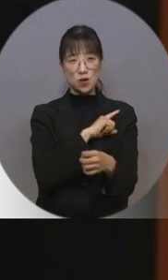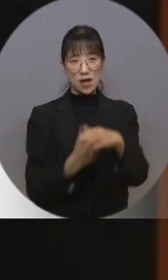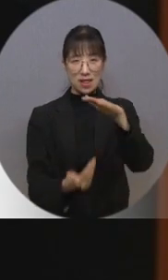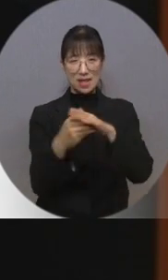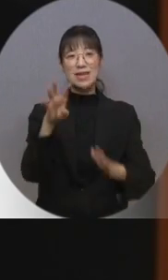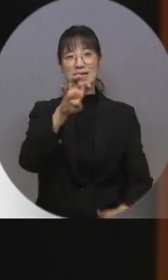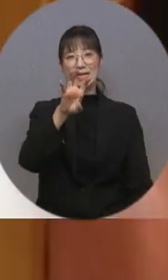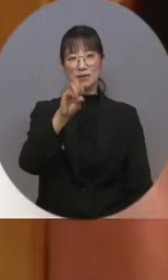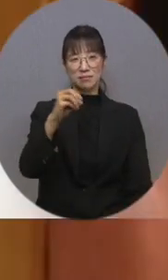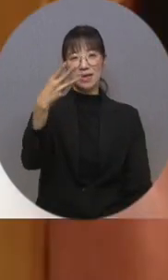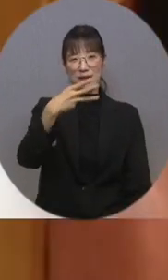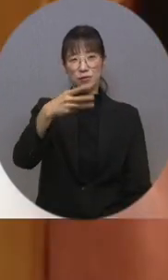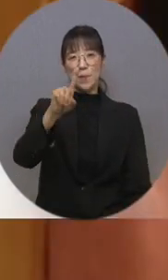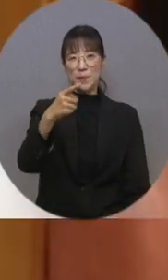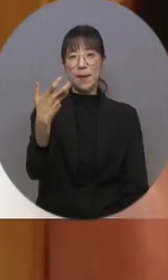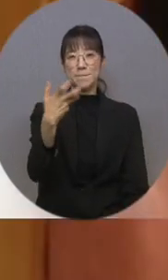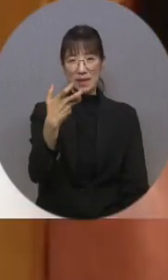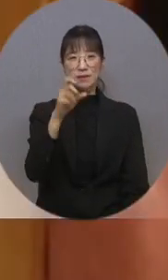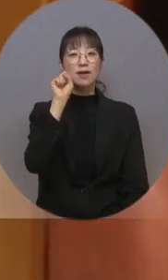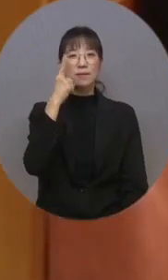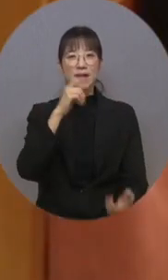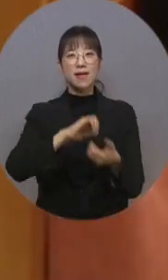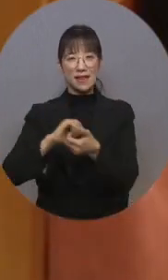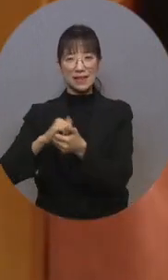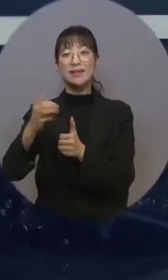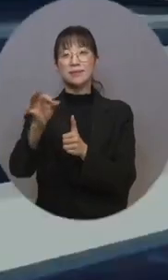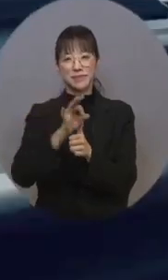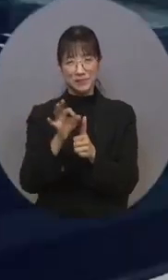40만 3,180원을 매달 받게 됩니다.